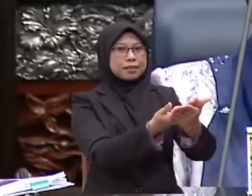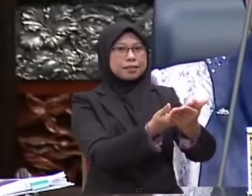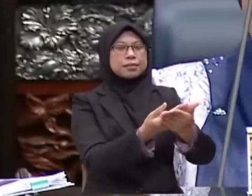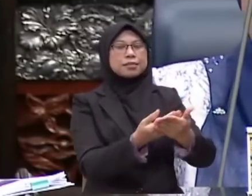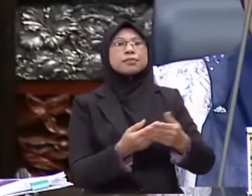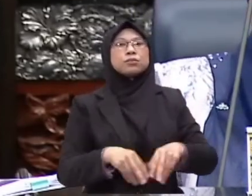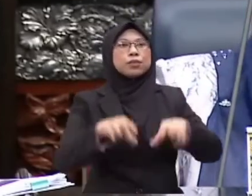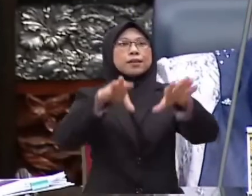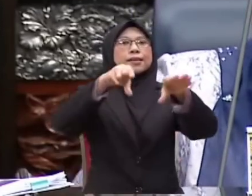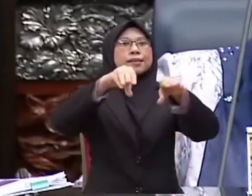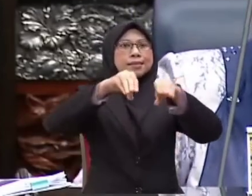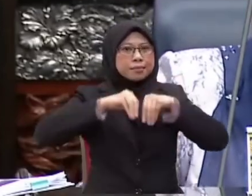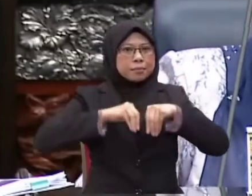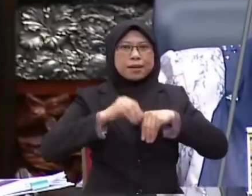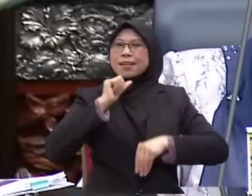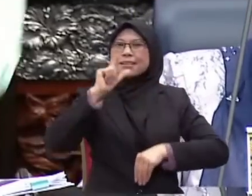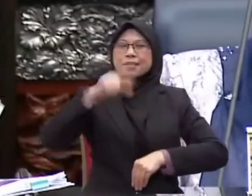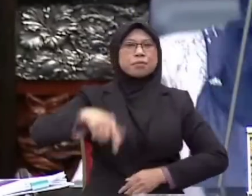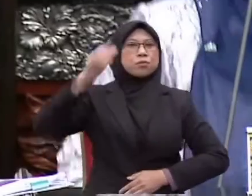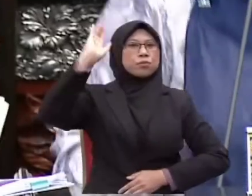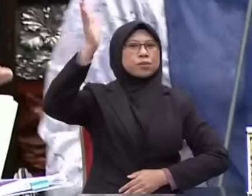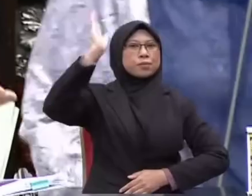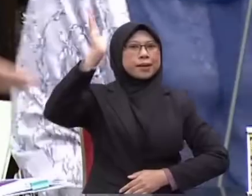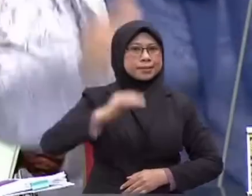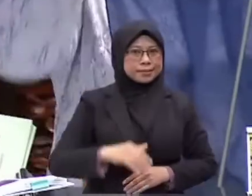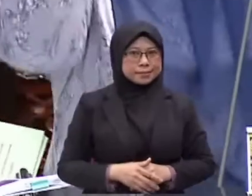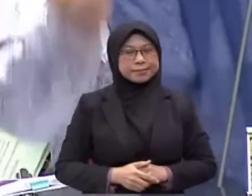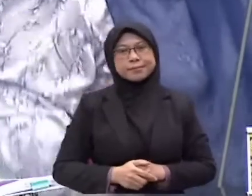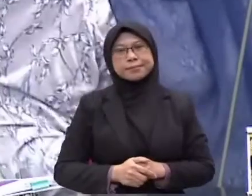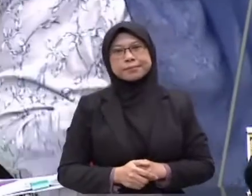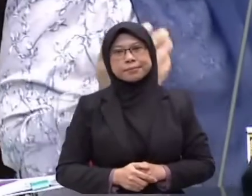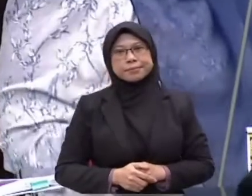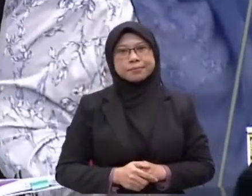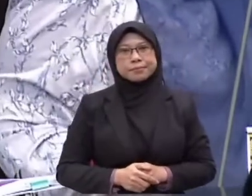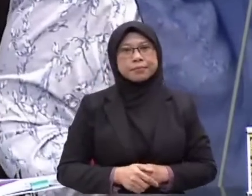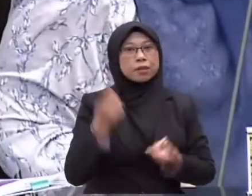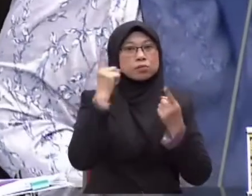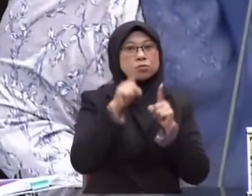diterima tanpa dibahaskan oleh mana tanpa bahas. Setuju.